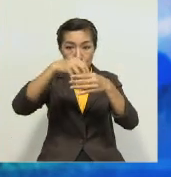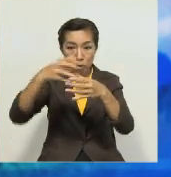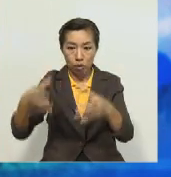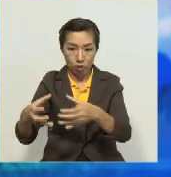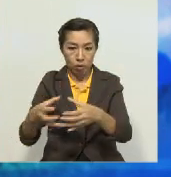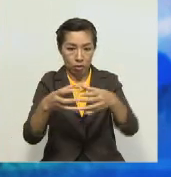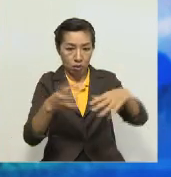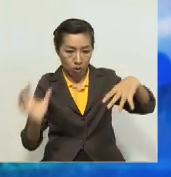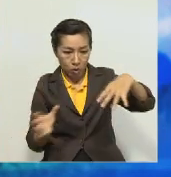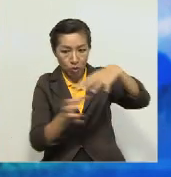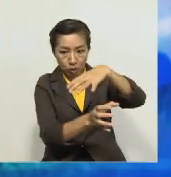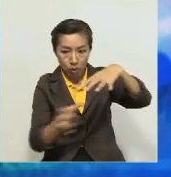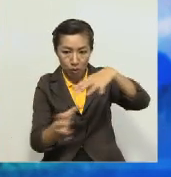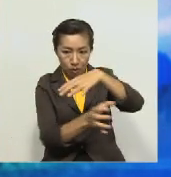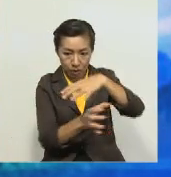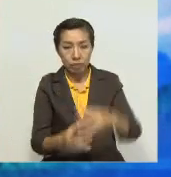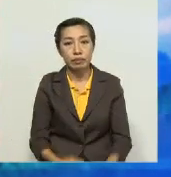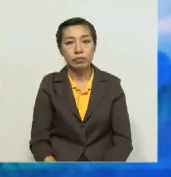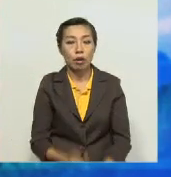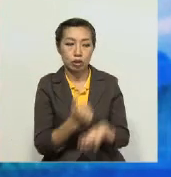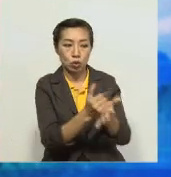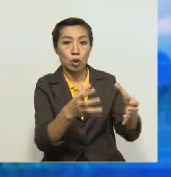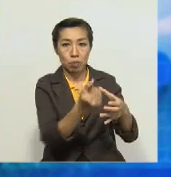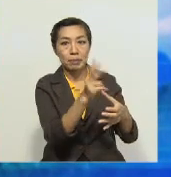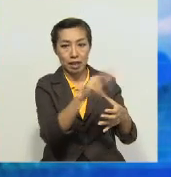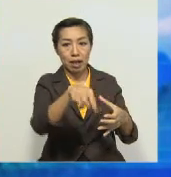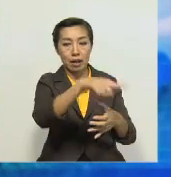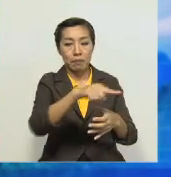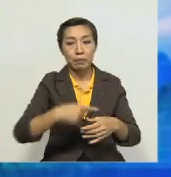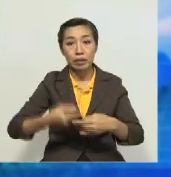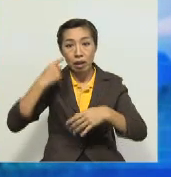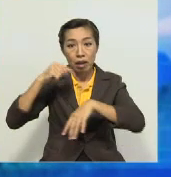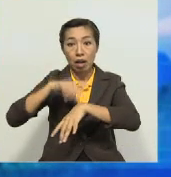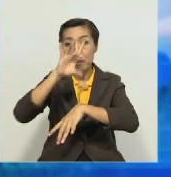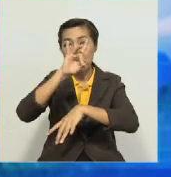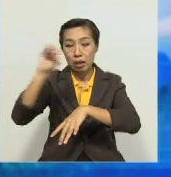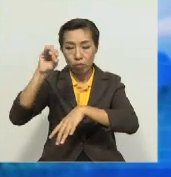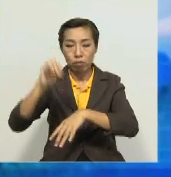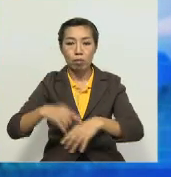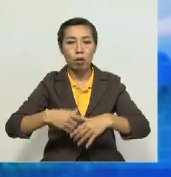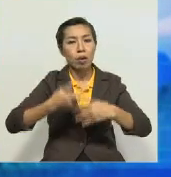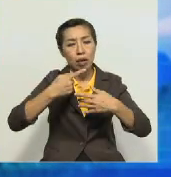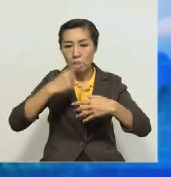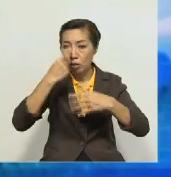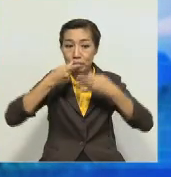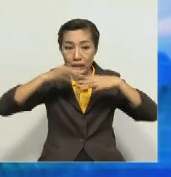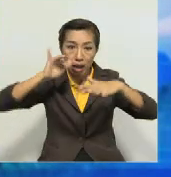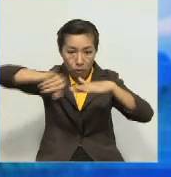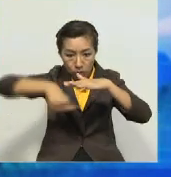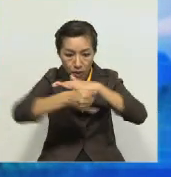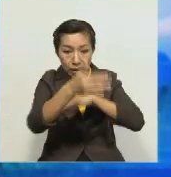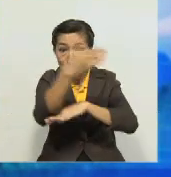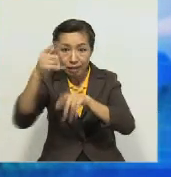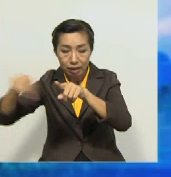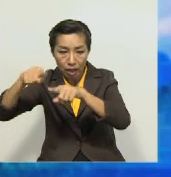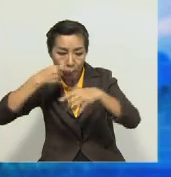กรณีลำเรีงออกจากท่ำ8 นาลิกา นกประดาน้ำนานชาติวางแนวเชือกถึง 3 แยกแล้วแต่ยื